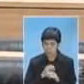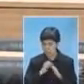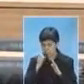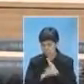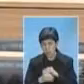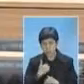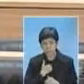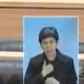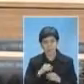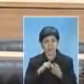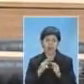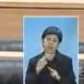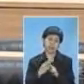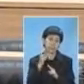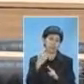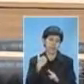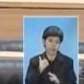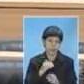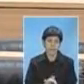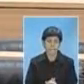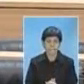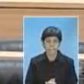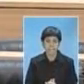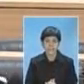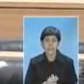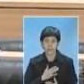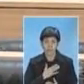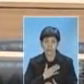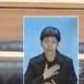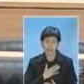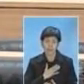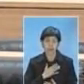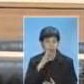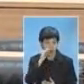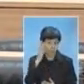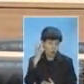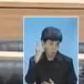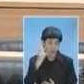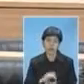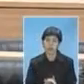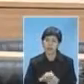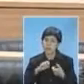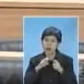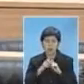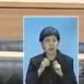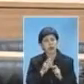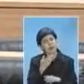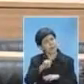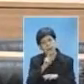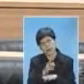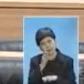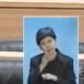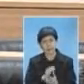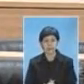คะเพราะไม่งั้นจะเกิดความเสียหายอีกประการหนึ่งที่เมื่อคืนนี้สภาล่มเนี่ยต้องโทษท่านประธานด้ว